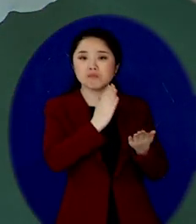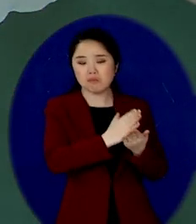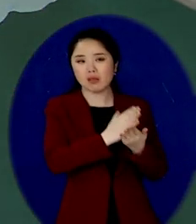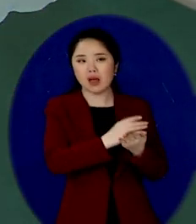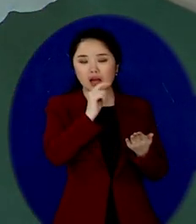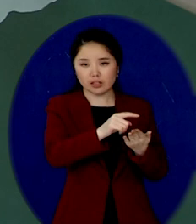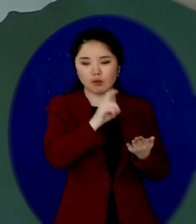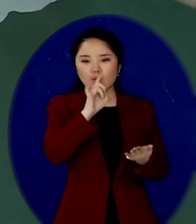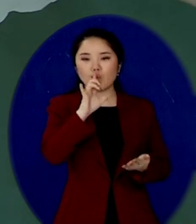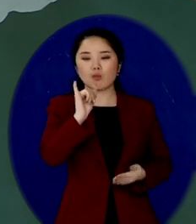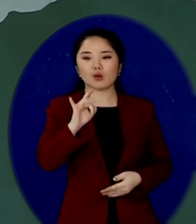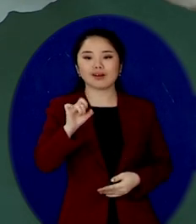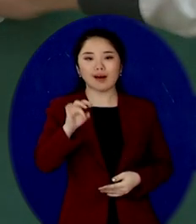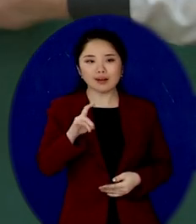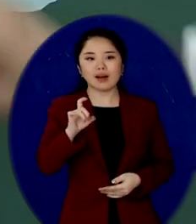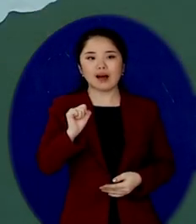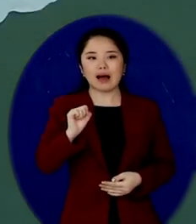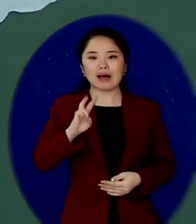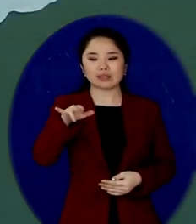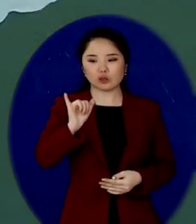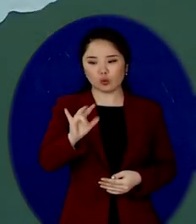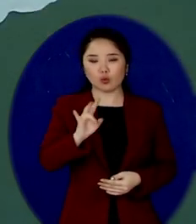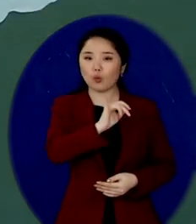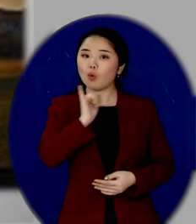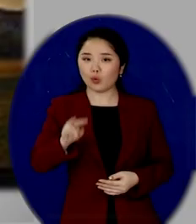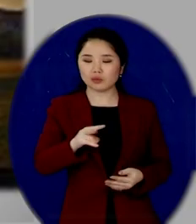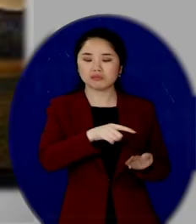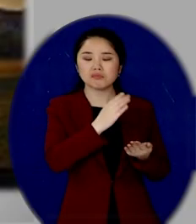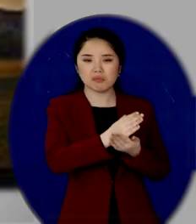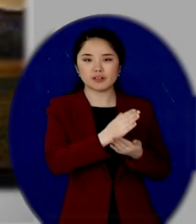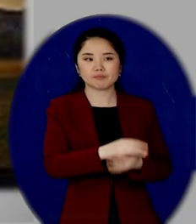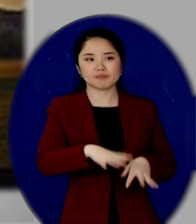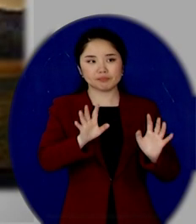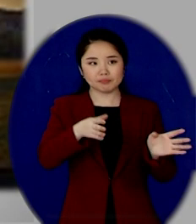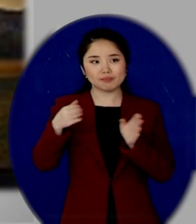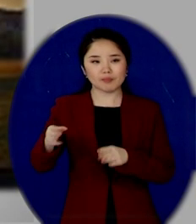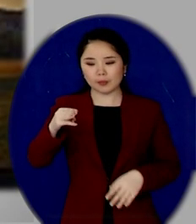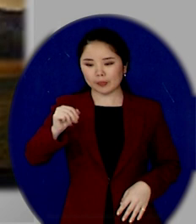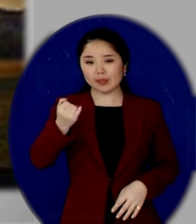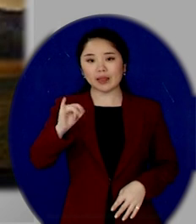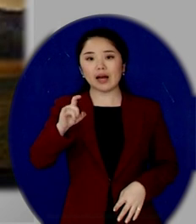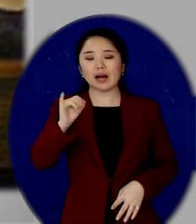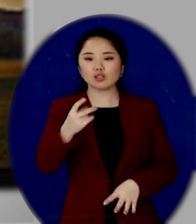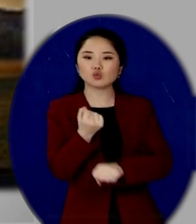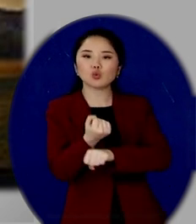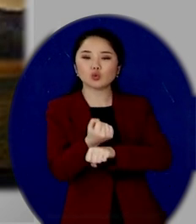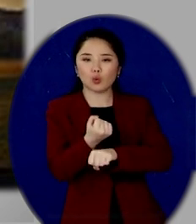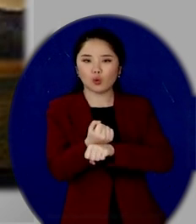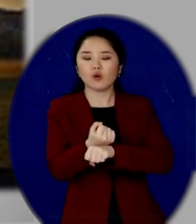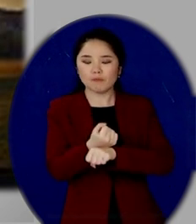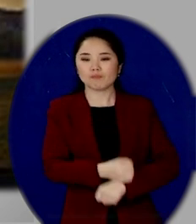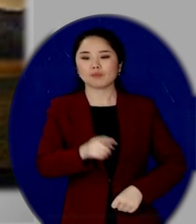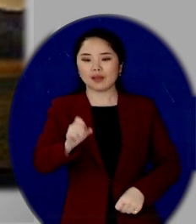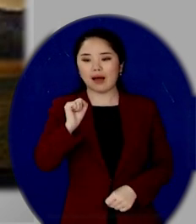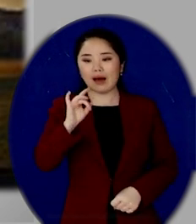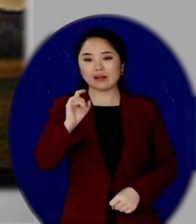Тэгвэл Бурхан Халдуу уул маань Хинтээ аймагт байрлаж байгаа юм байна. Дараагийн мэдээлэл маань Тайхар чулуу байна. Архангай аймгийн Их